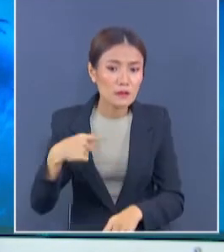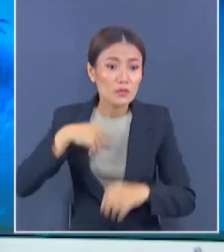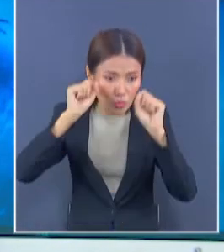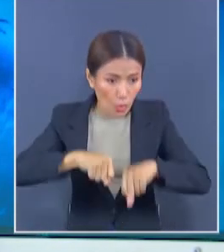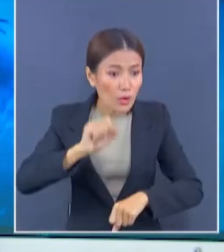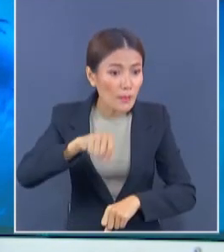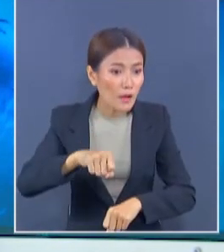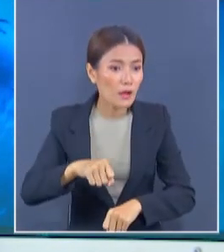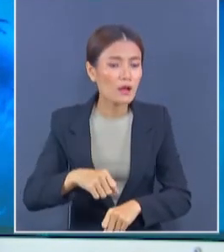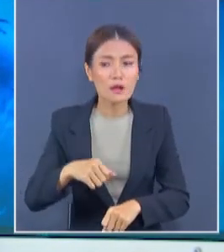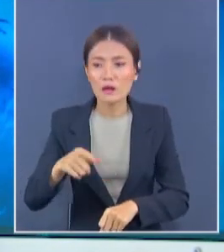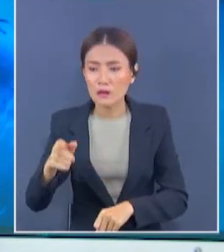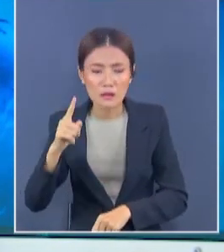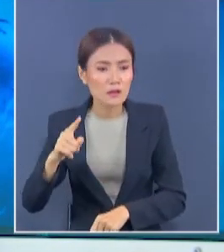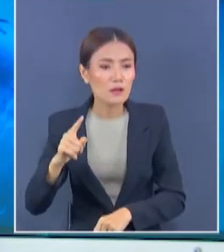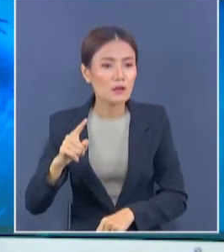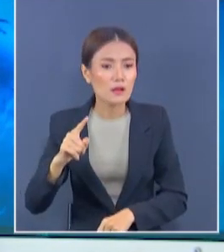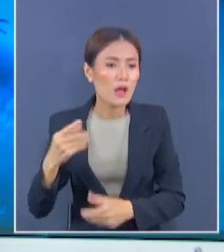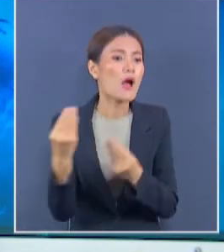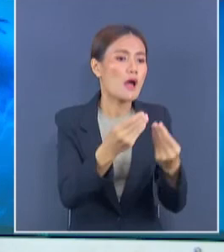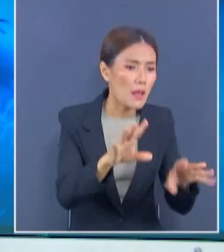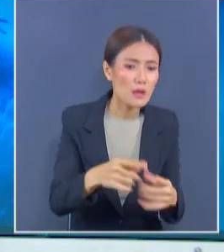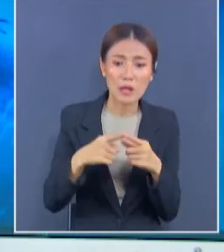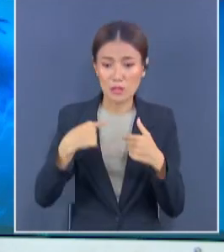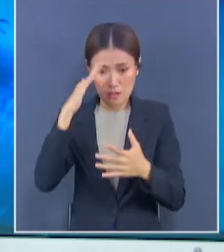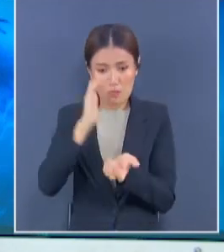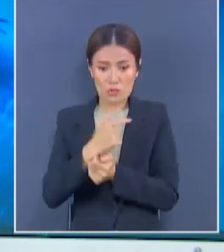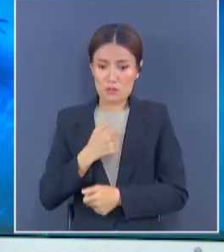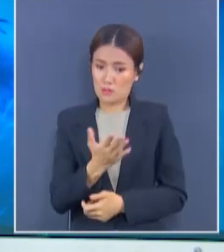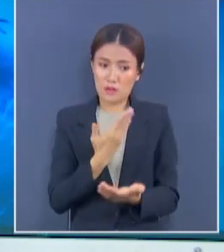นะครับกับแต่ว่าตำรวจเขาก็ออกมาชี้แจงว่าไม่มีลูกตาขึ้นนะฮะไม่ตรงกันไม่ต้องให้ตรง